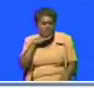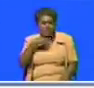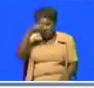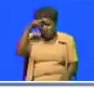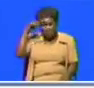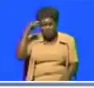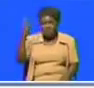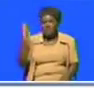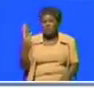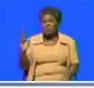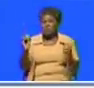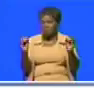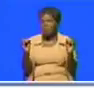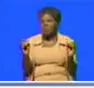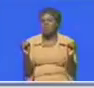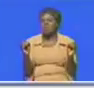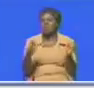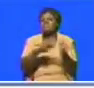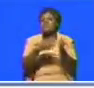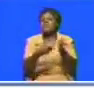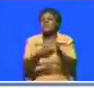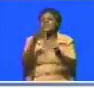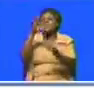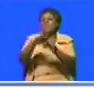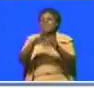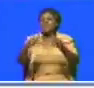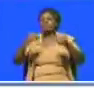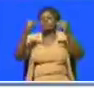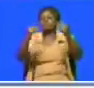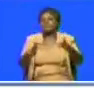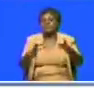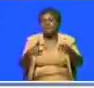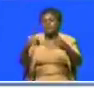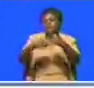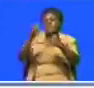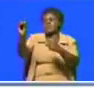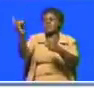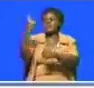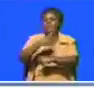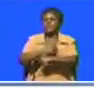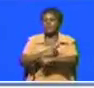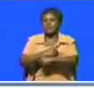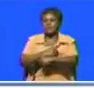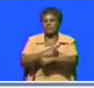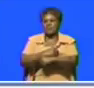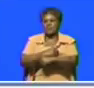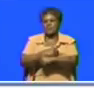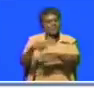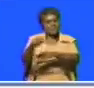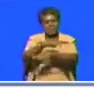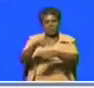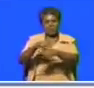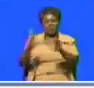za utovu wa usalama, inamaanisha kwamba uchaguzi utahairishwa tena kwa kipindi cha siku 60. Hili ni jambo ambalo taifa